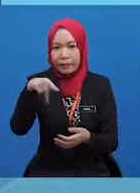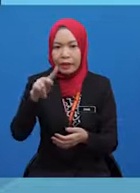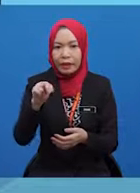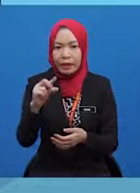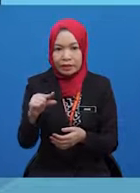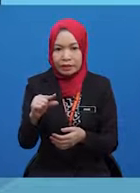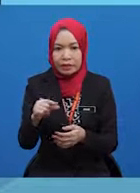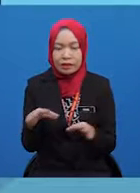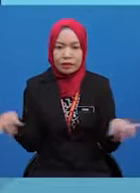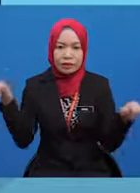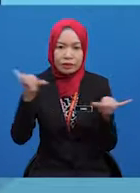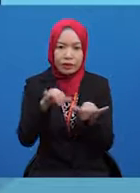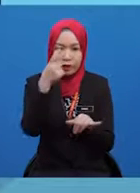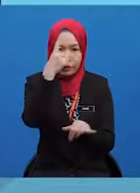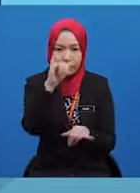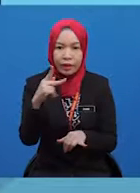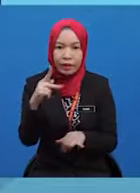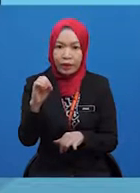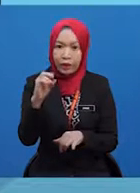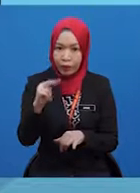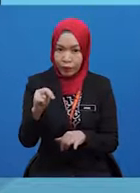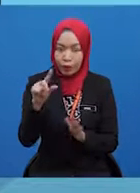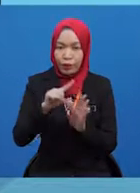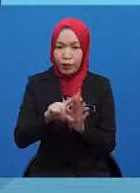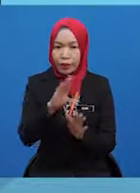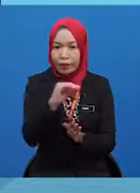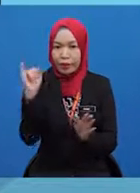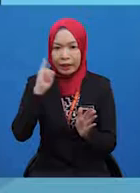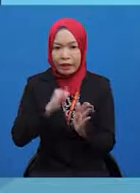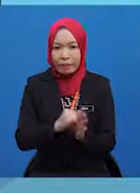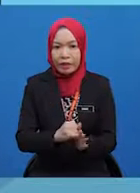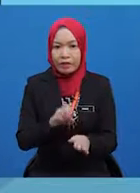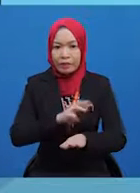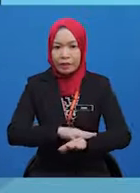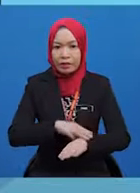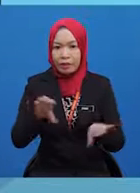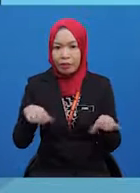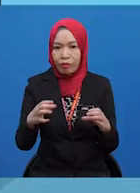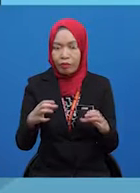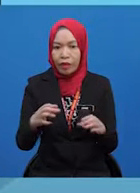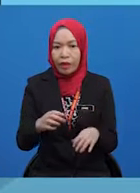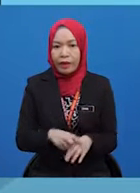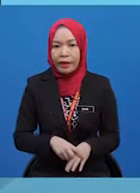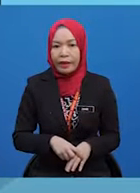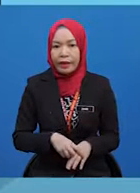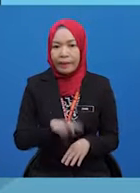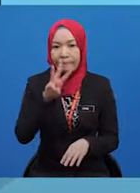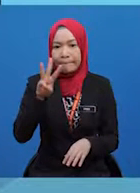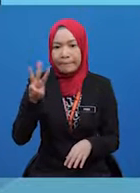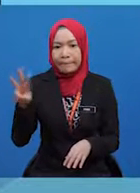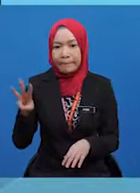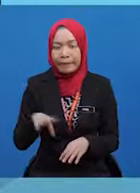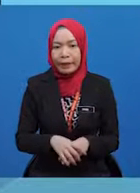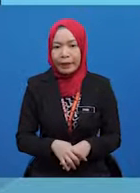untuk ikon, logo dan image, terutamanya semasa membuat laman web. Format PNG dapat